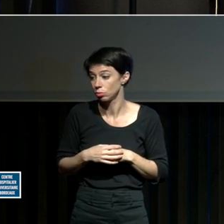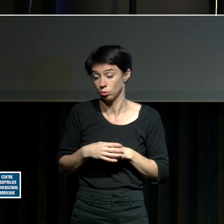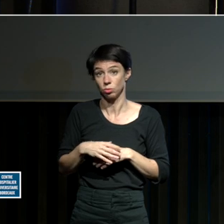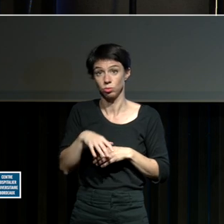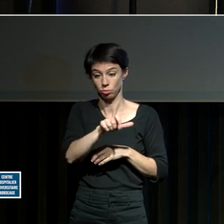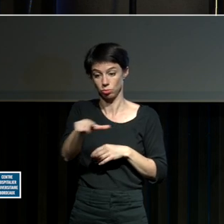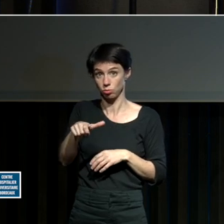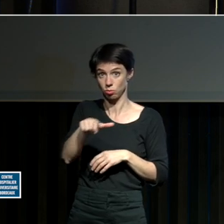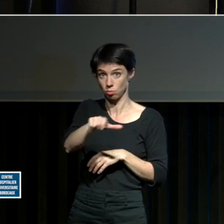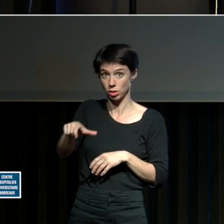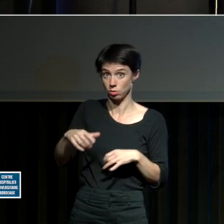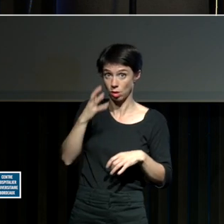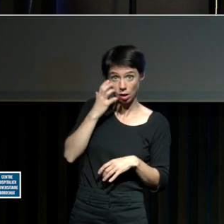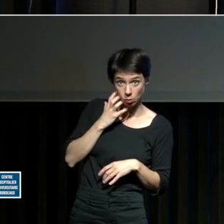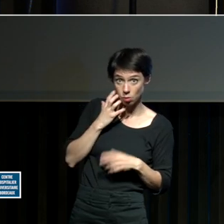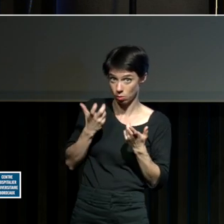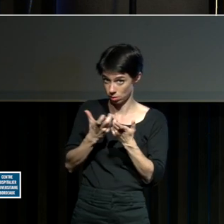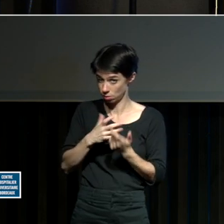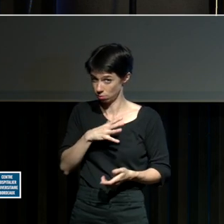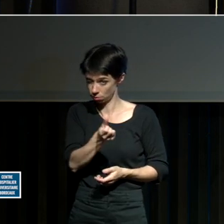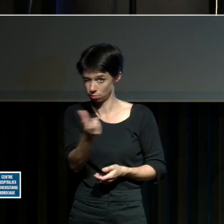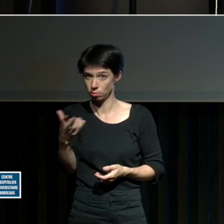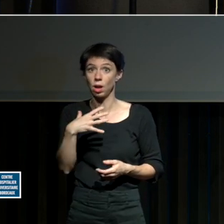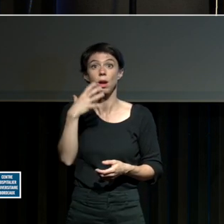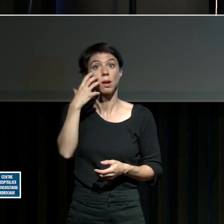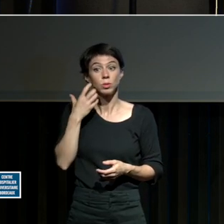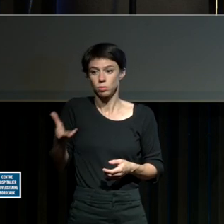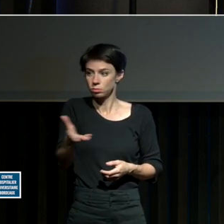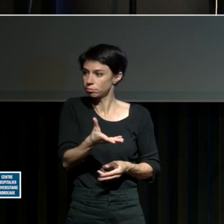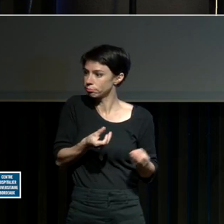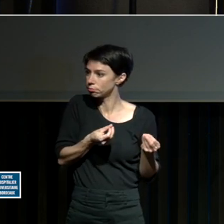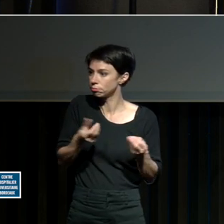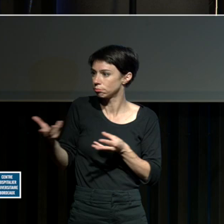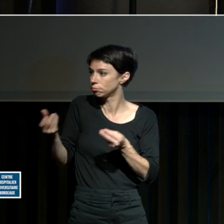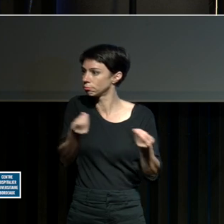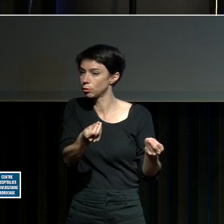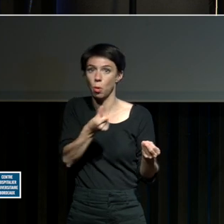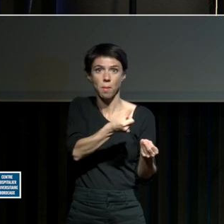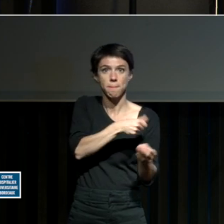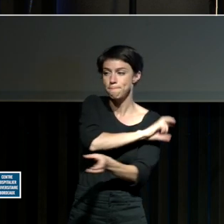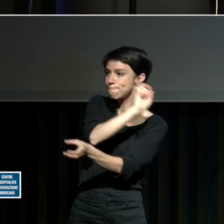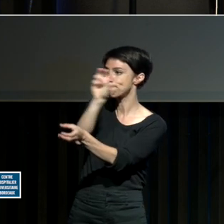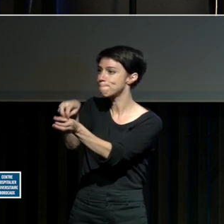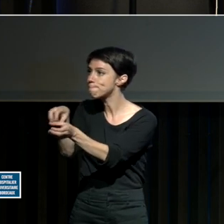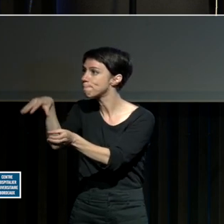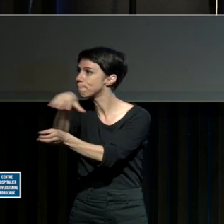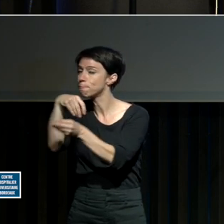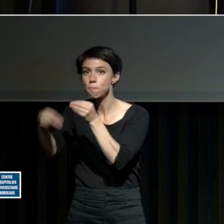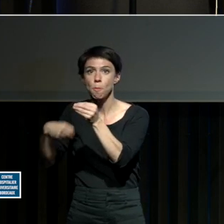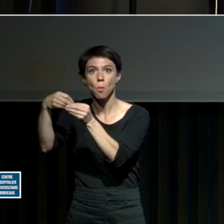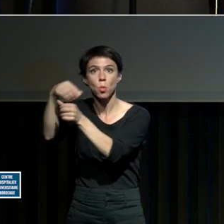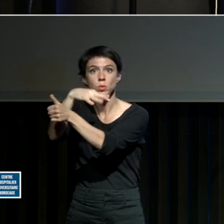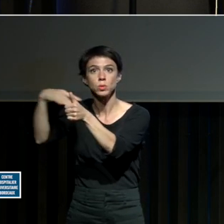usagers et pour certains adolescents, ils vont pouvoir finalement développer dans cet espace de socialisation virtuelle